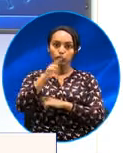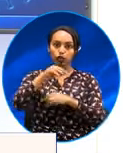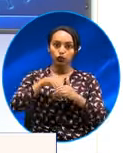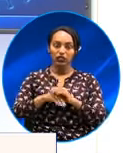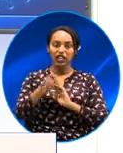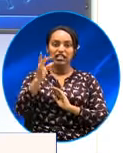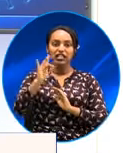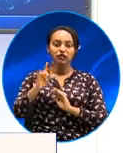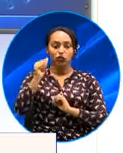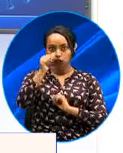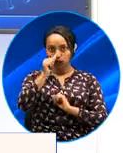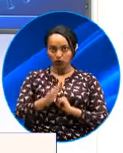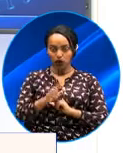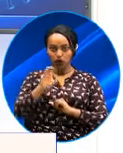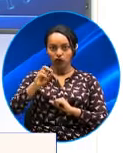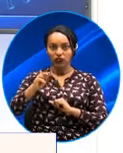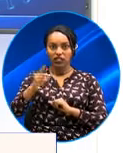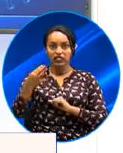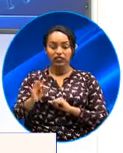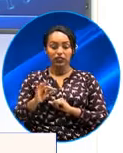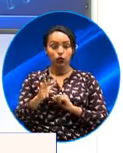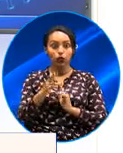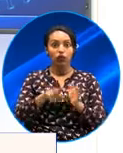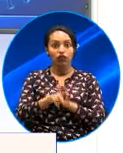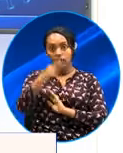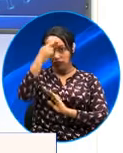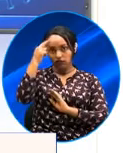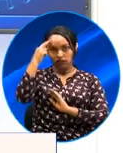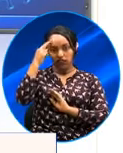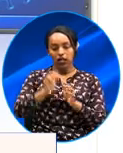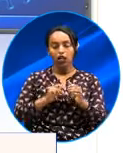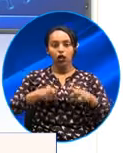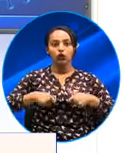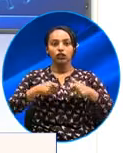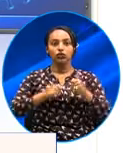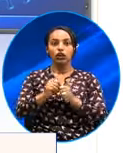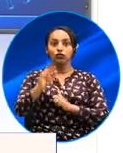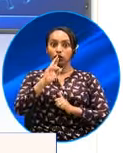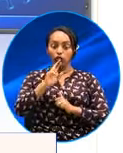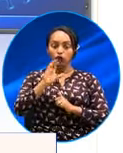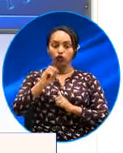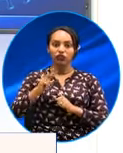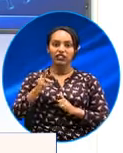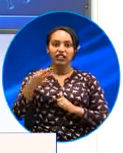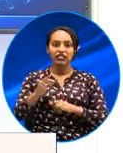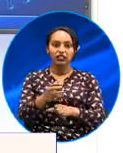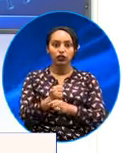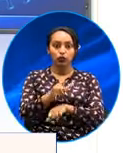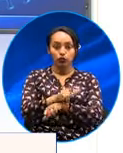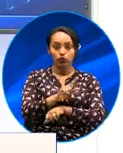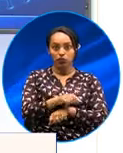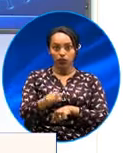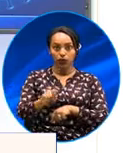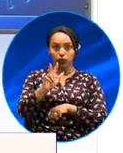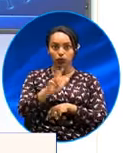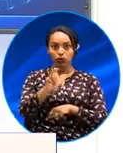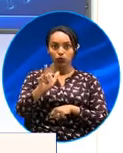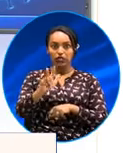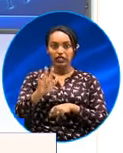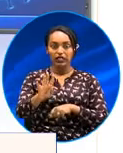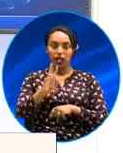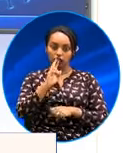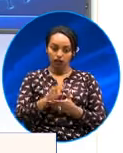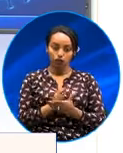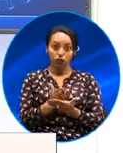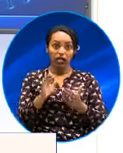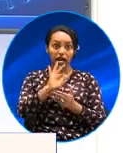ውስጥ 18 ኢትዮጵያውያን በኮቪድ-19 ኮሮና ቫይረስ ሳቢያ ለህልፈት የተዳረጉ ናቸው። በኮቪድ-19 የተያዙ ዜጎች ደግሞ